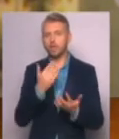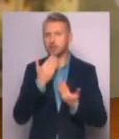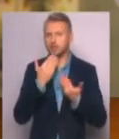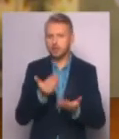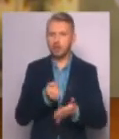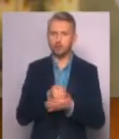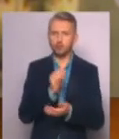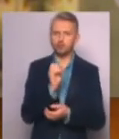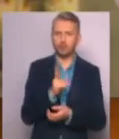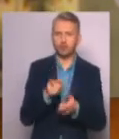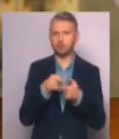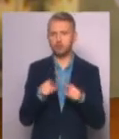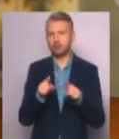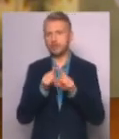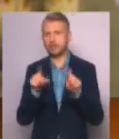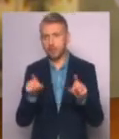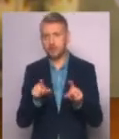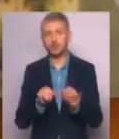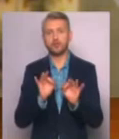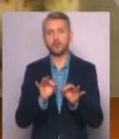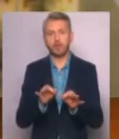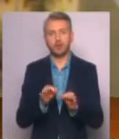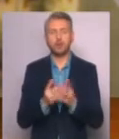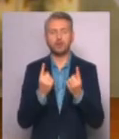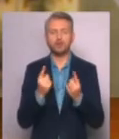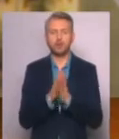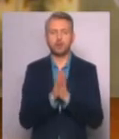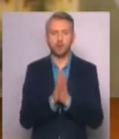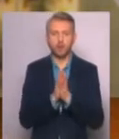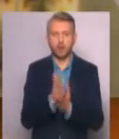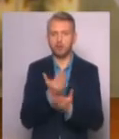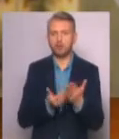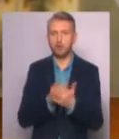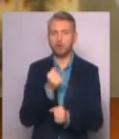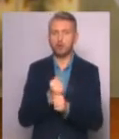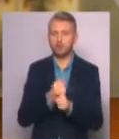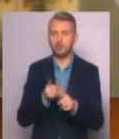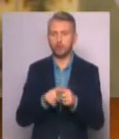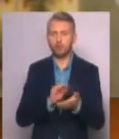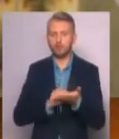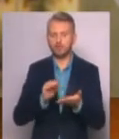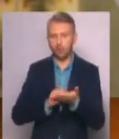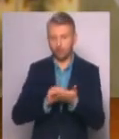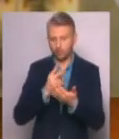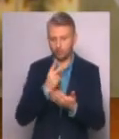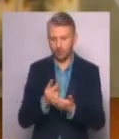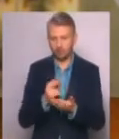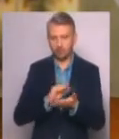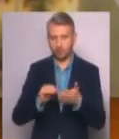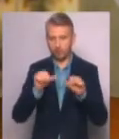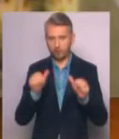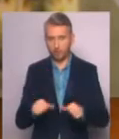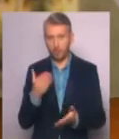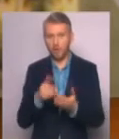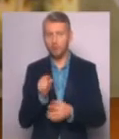до ЖЕКів або до інших інстанцій. І, звичайно, величезне прохання і величезна порада. Робіть це у письмовому форматі, у письмовій формі. Тому що, якщо